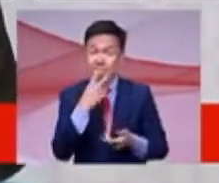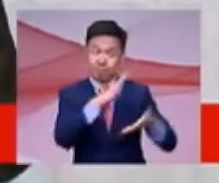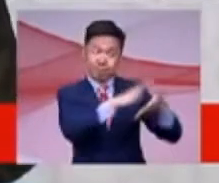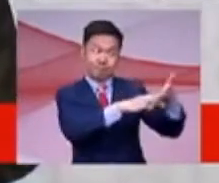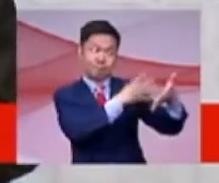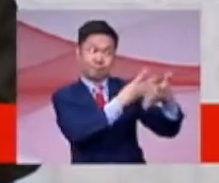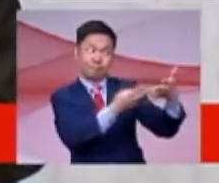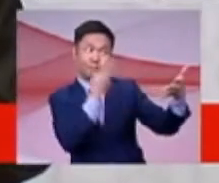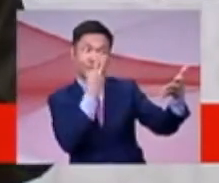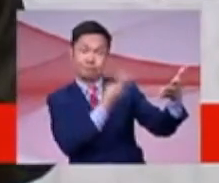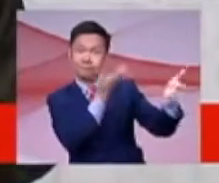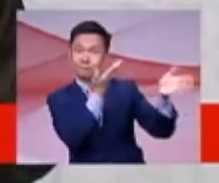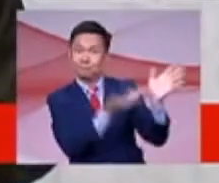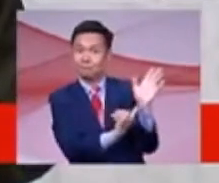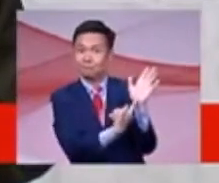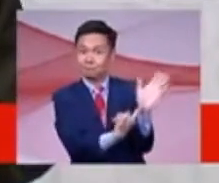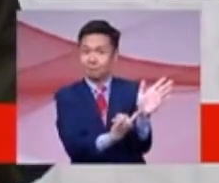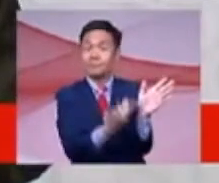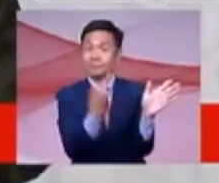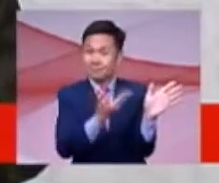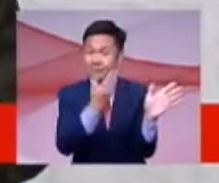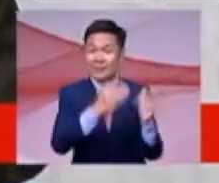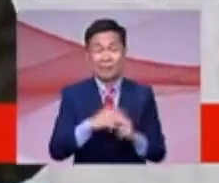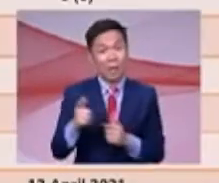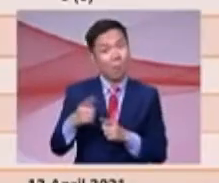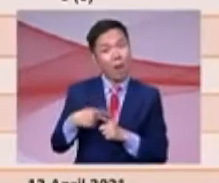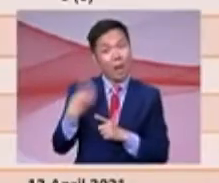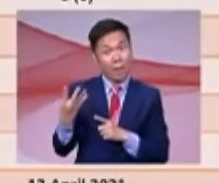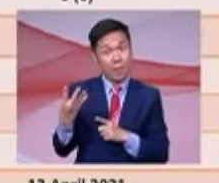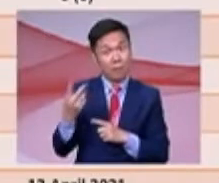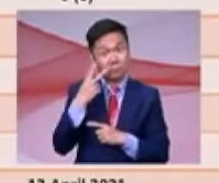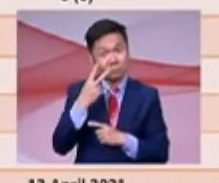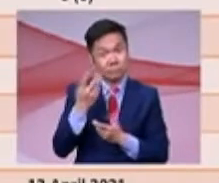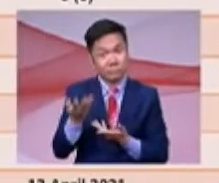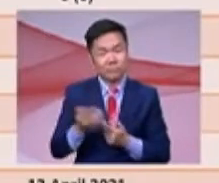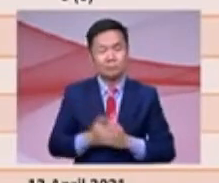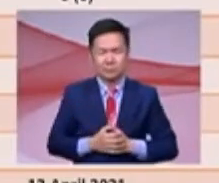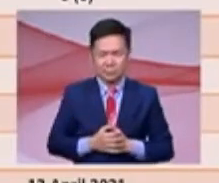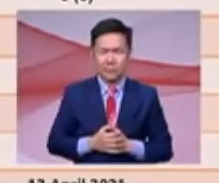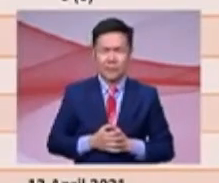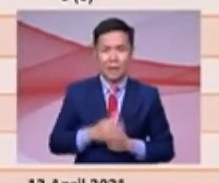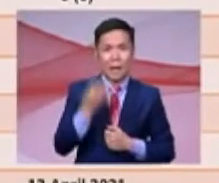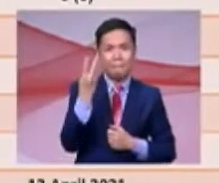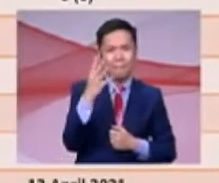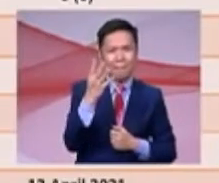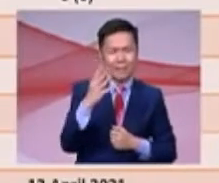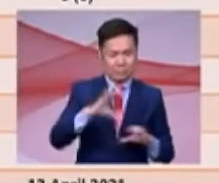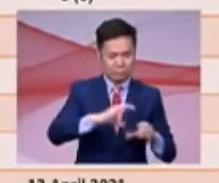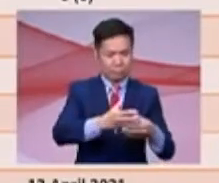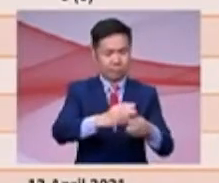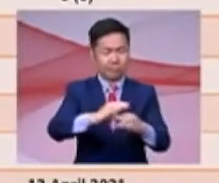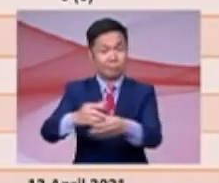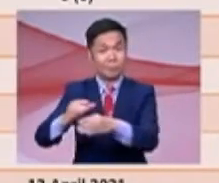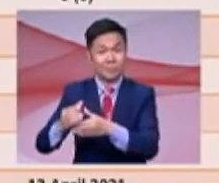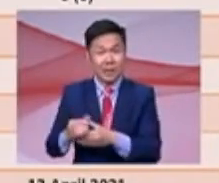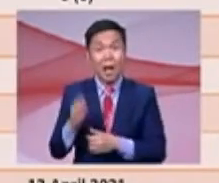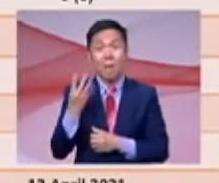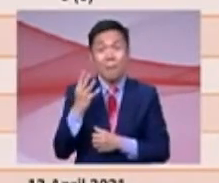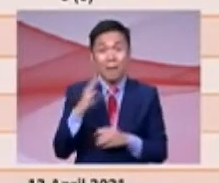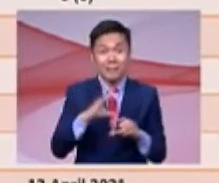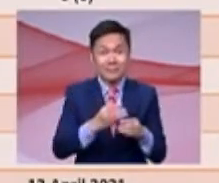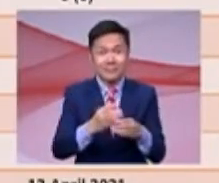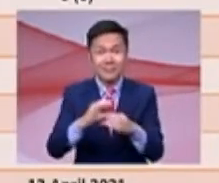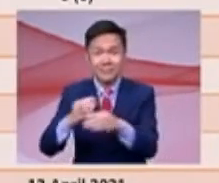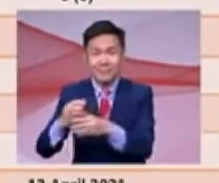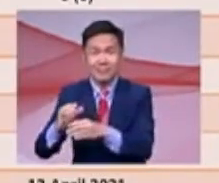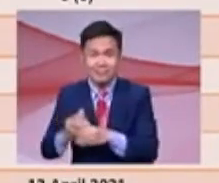yang kita ada. Iaitu kalau kita lihat untuk bulan April saja, kita ada 14 kluster, iaitu 14 kluster yang